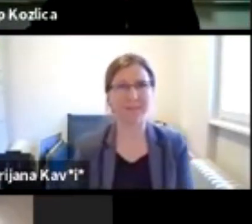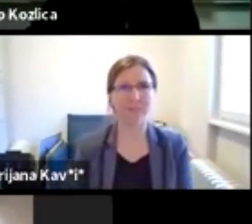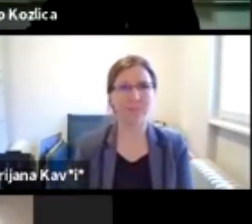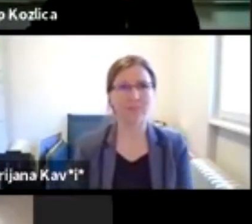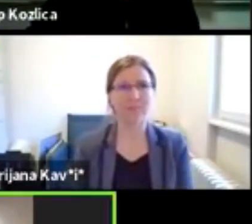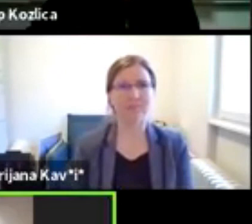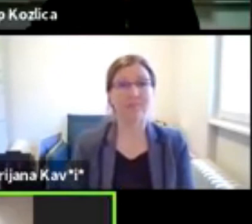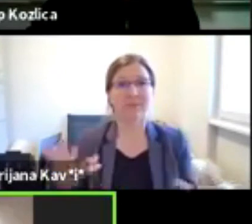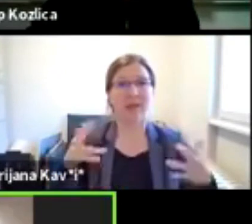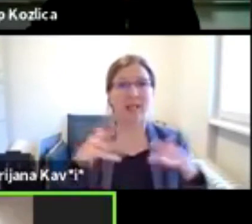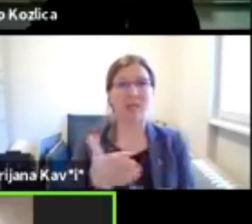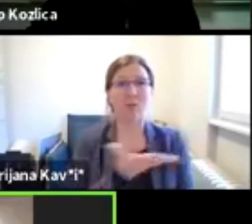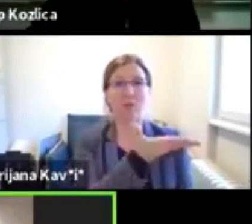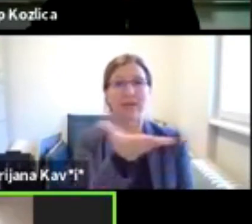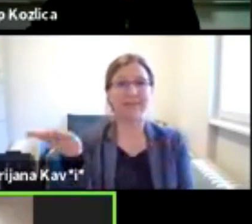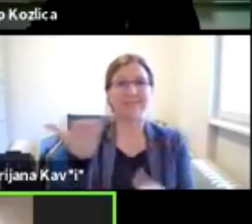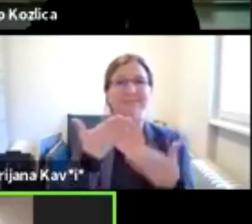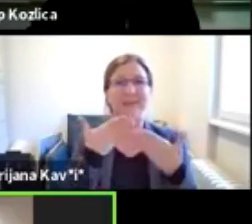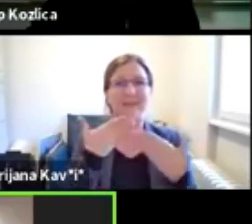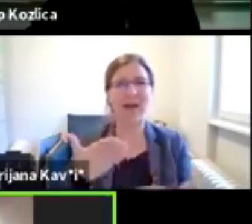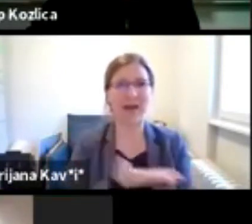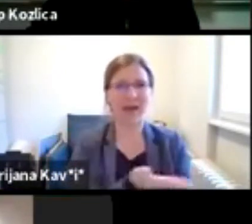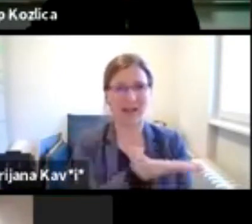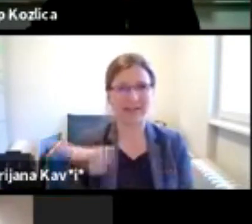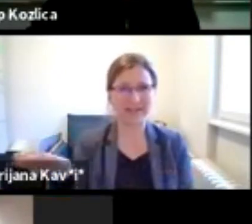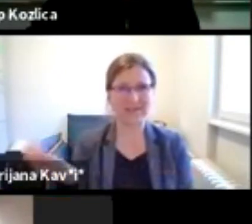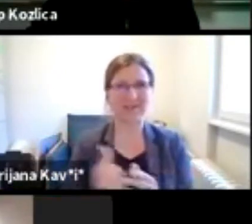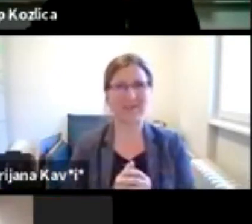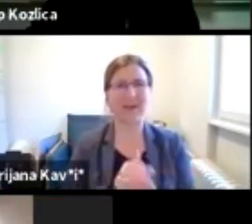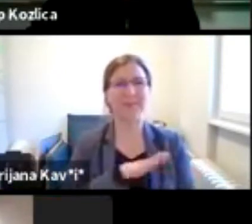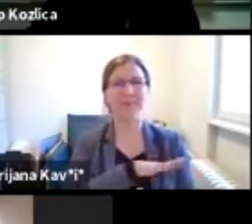Ljudi, hvala vam svima, svim našim